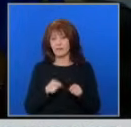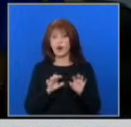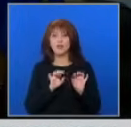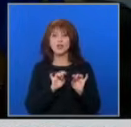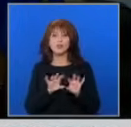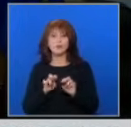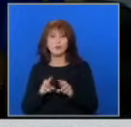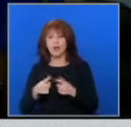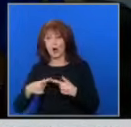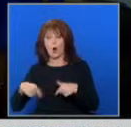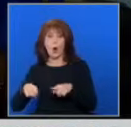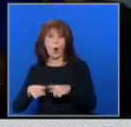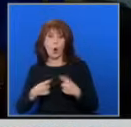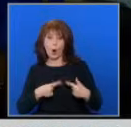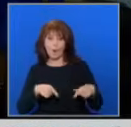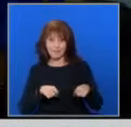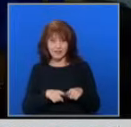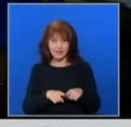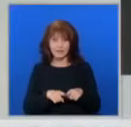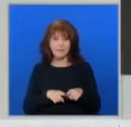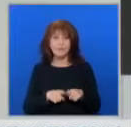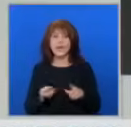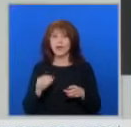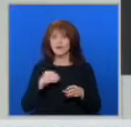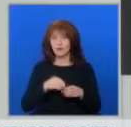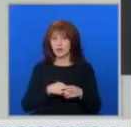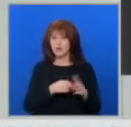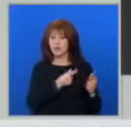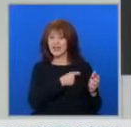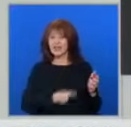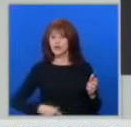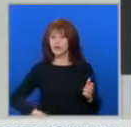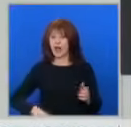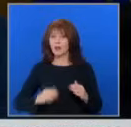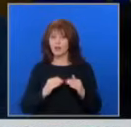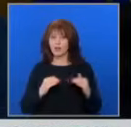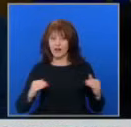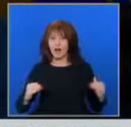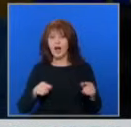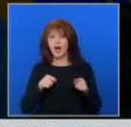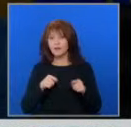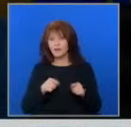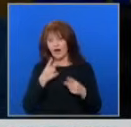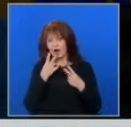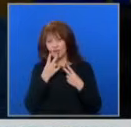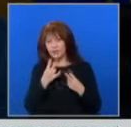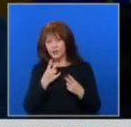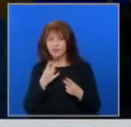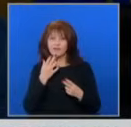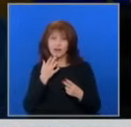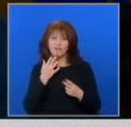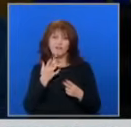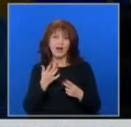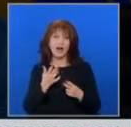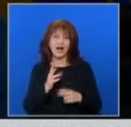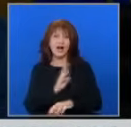по области, така и на няколко области едновременно, включително и на национално ниво. Подробна информация на интернет страницата, която е разработена, така че всеки